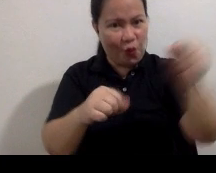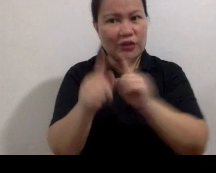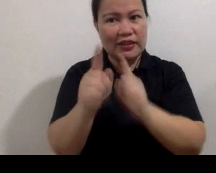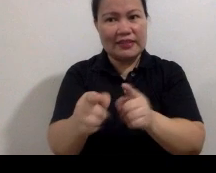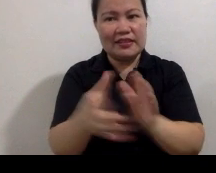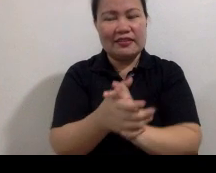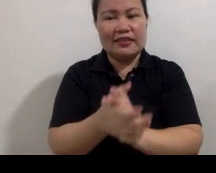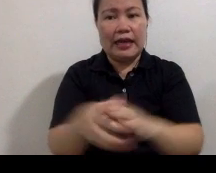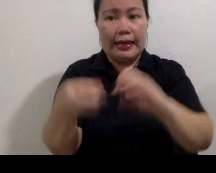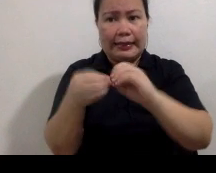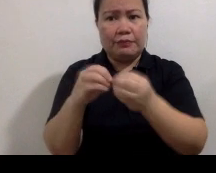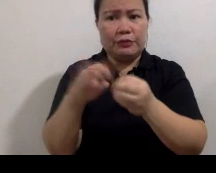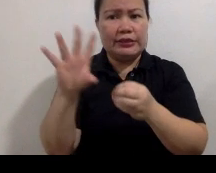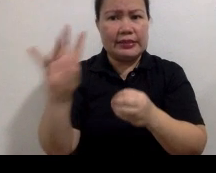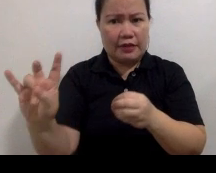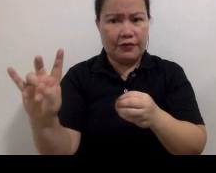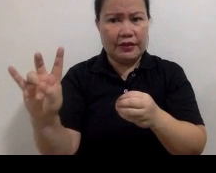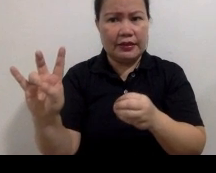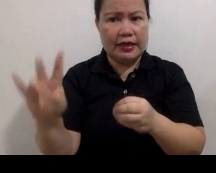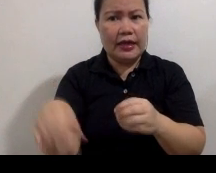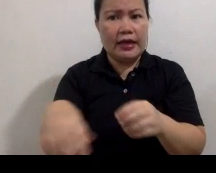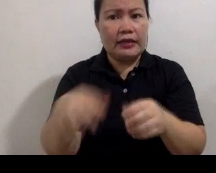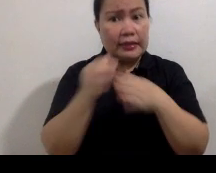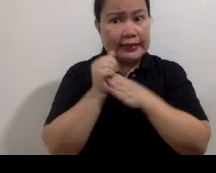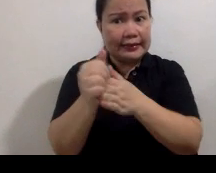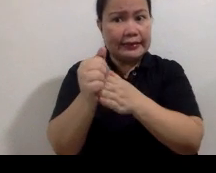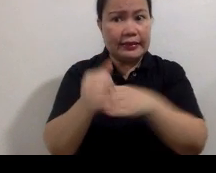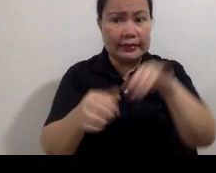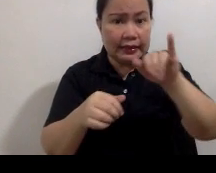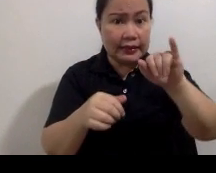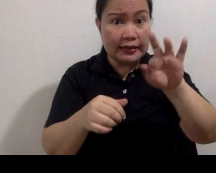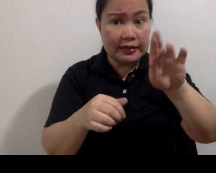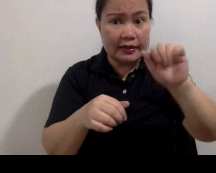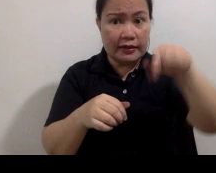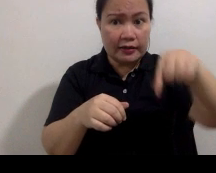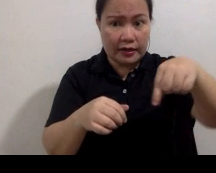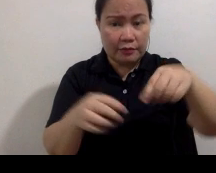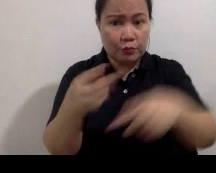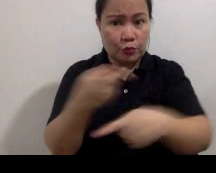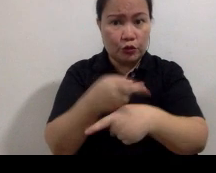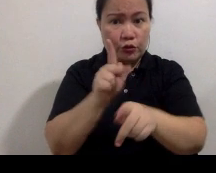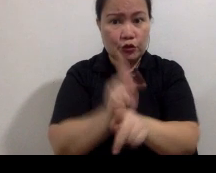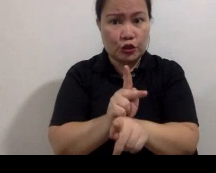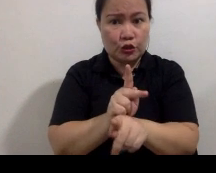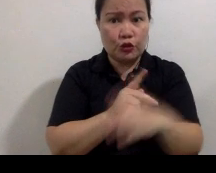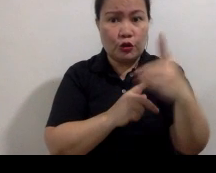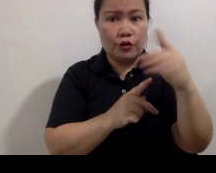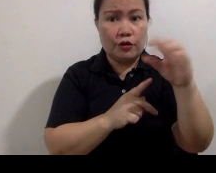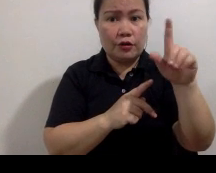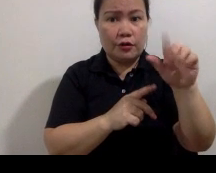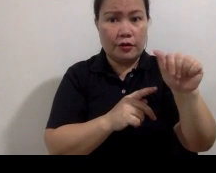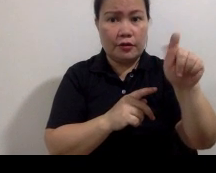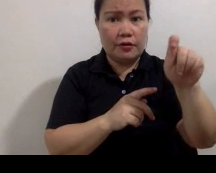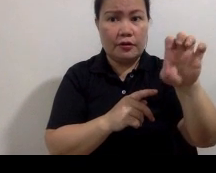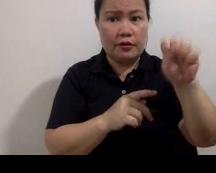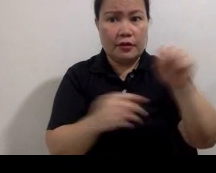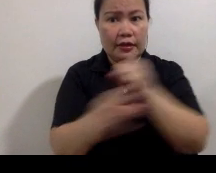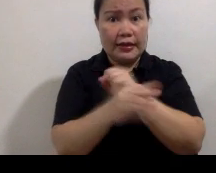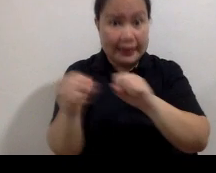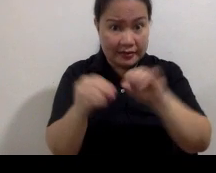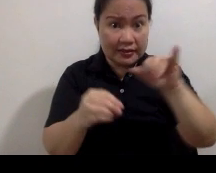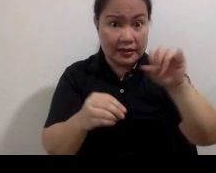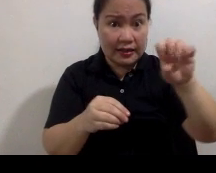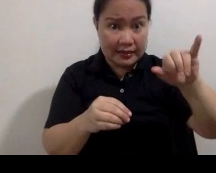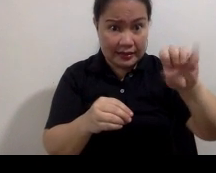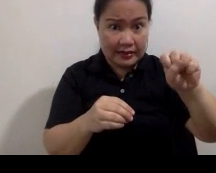7. Nangunguna ang Iraq sa produksyon ng dates at patlang ang Israel. Ano ba yung masarap na prutas